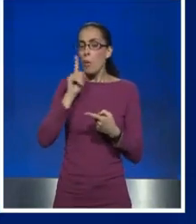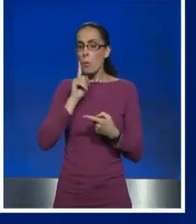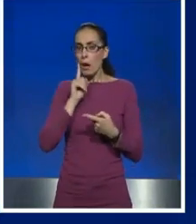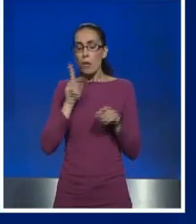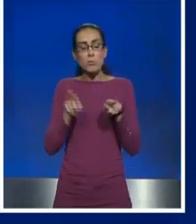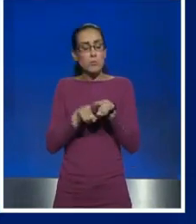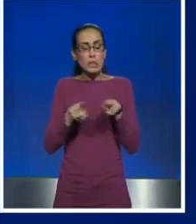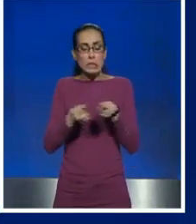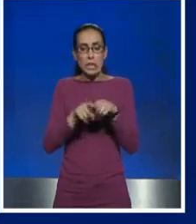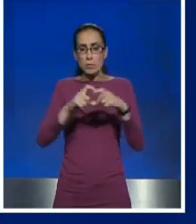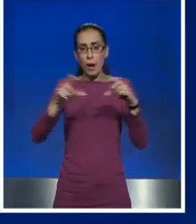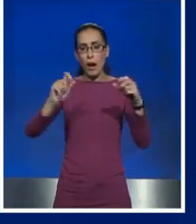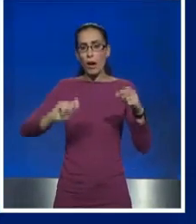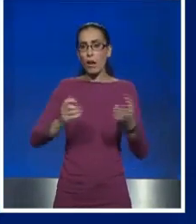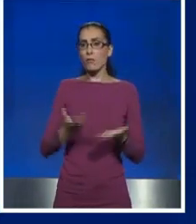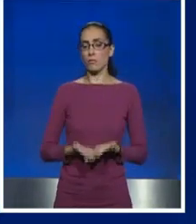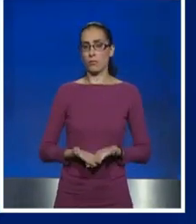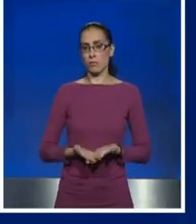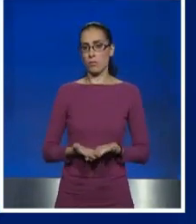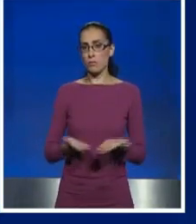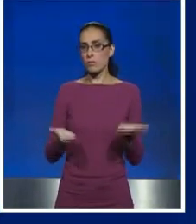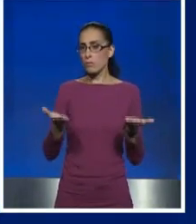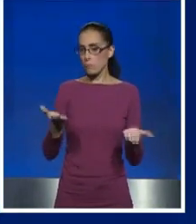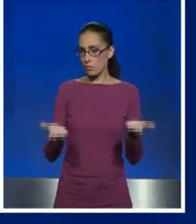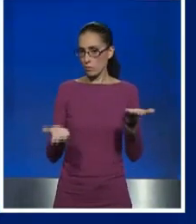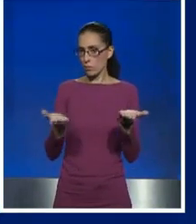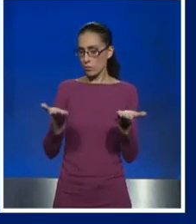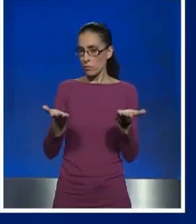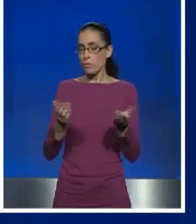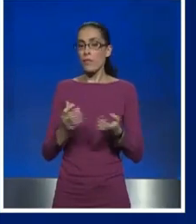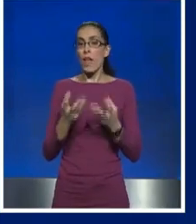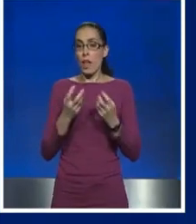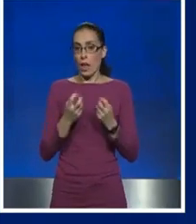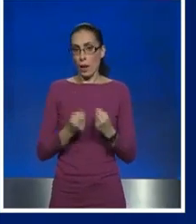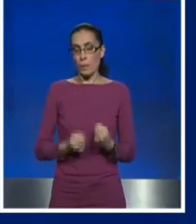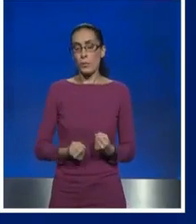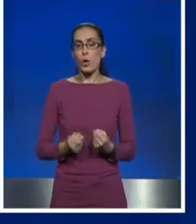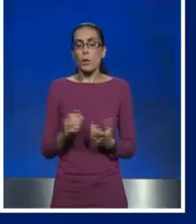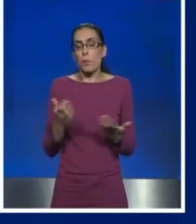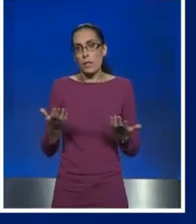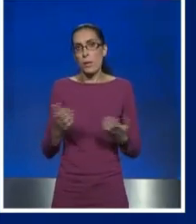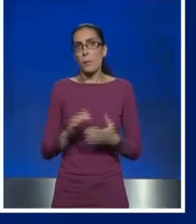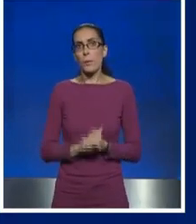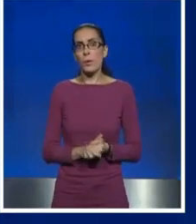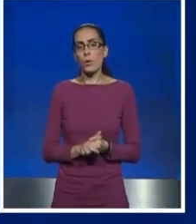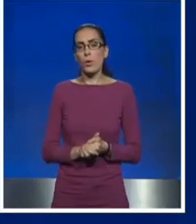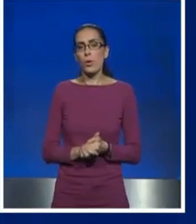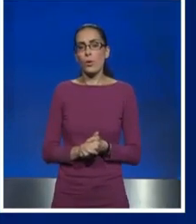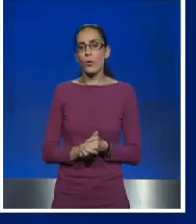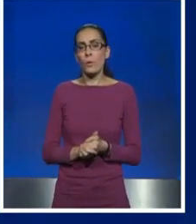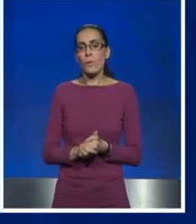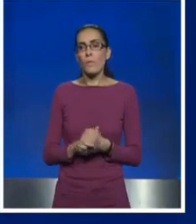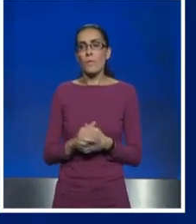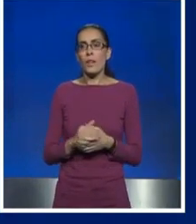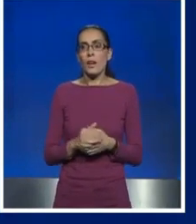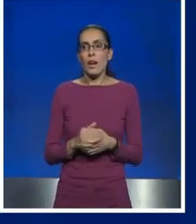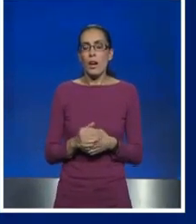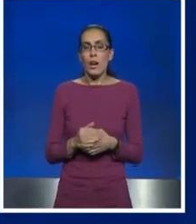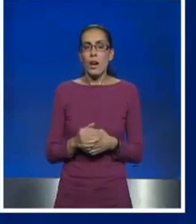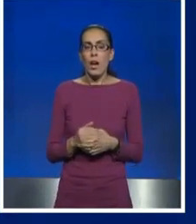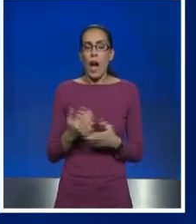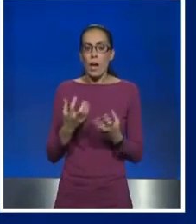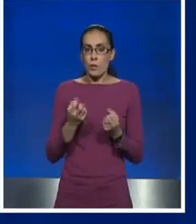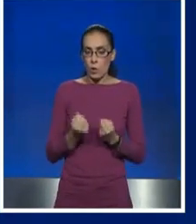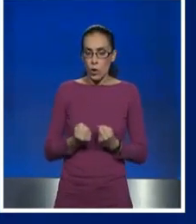kundizzjoni ta' salarju li f'Malta m'għandniex. Hemm bżonn li pereżempju jkollna dik li għajdu la livable